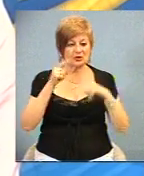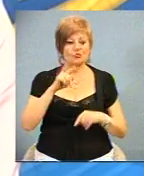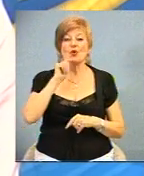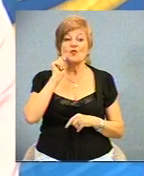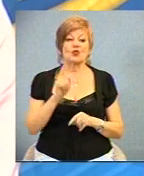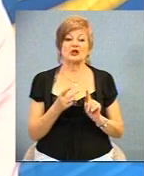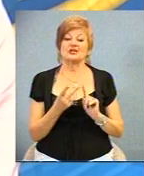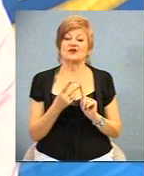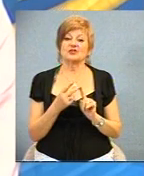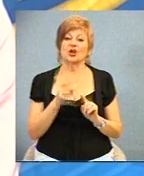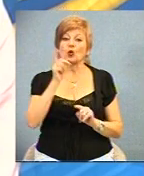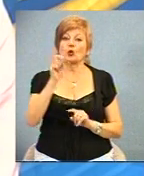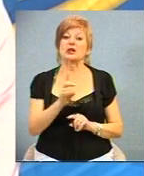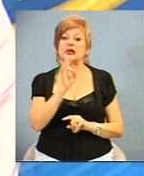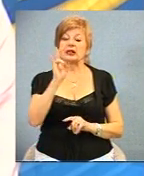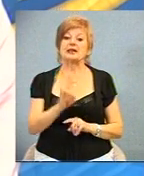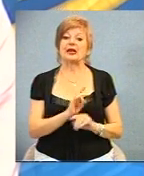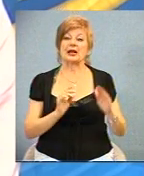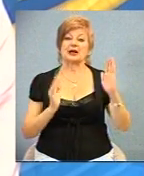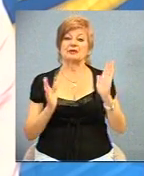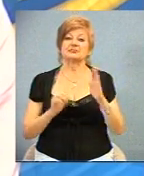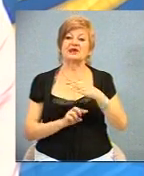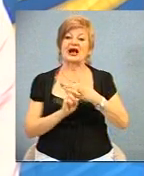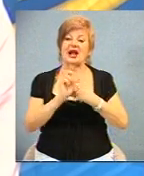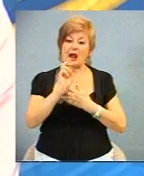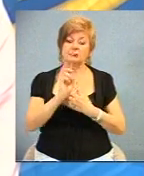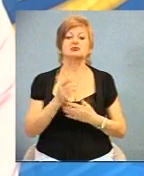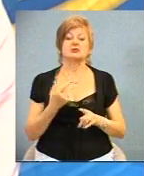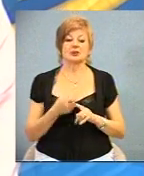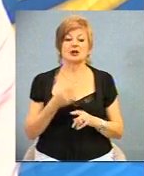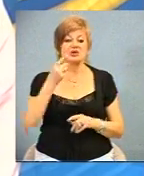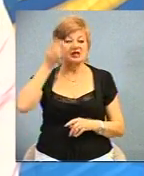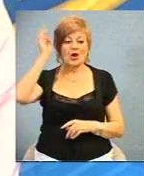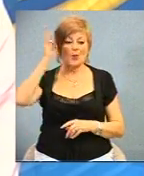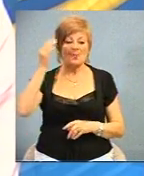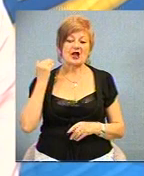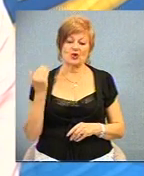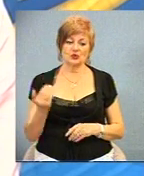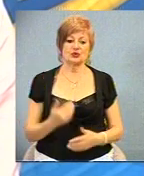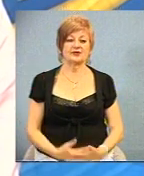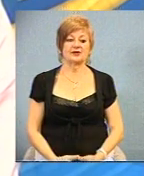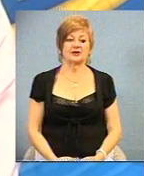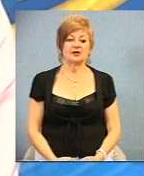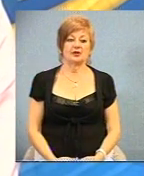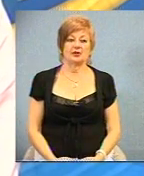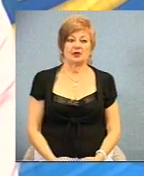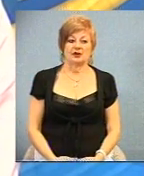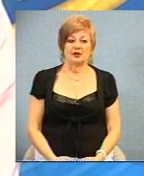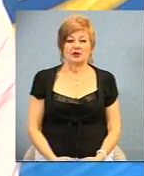це тільки другий храм у такій манері. Подробиці в репортажі наших колег із Хмельницької філії Суспільного мовлення.